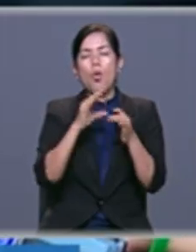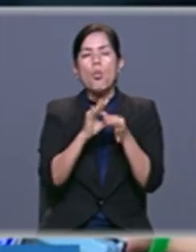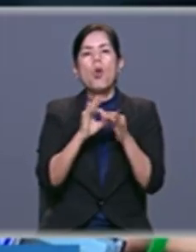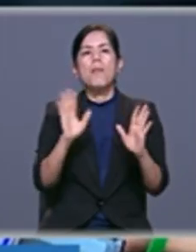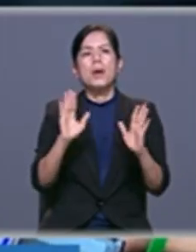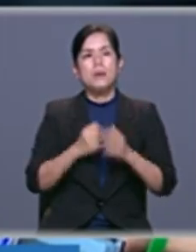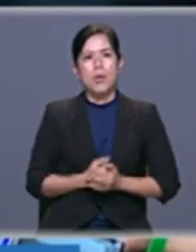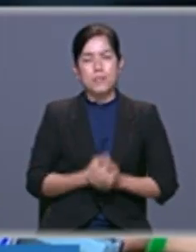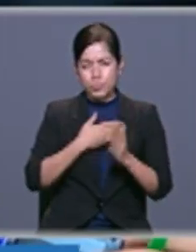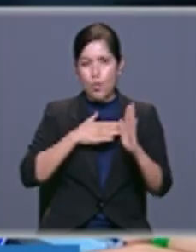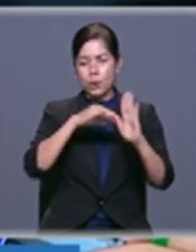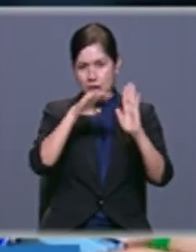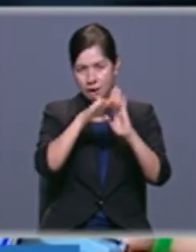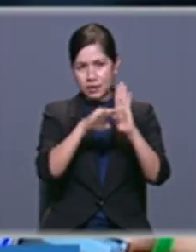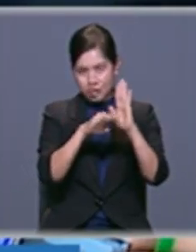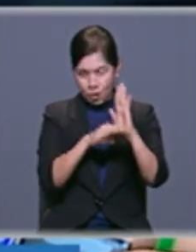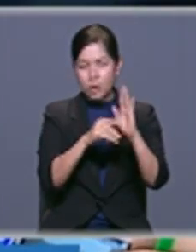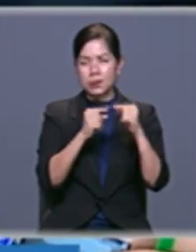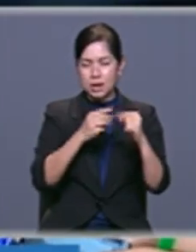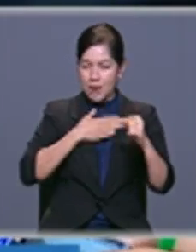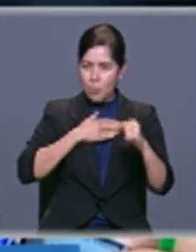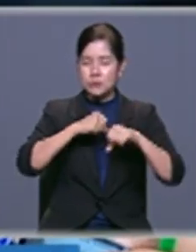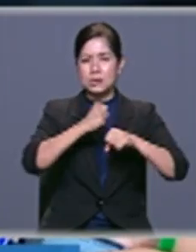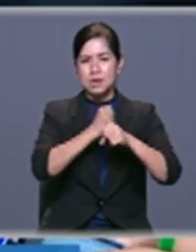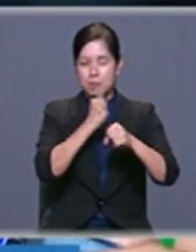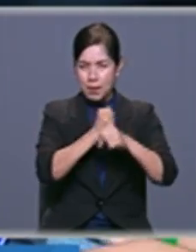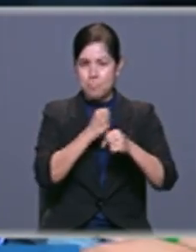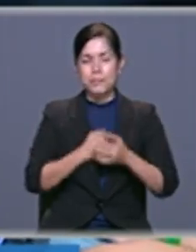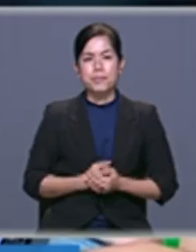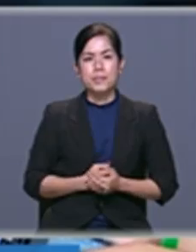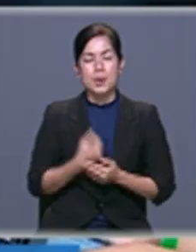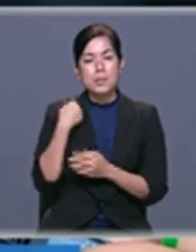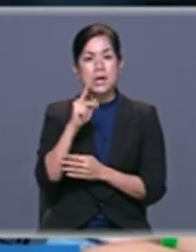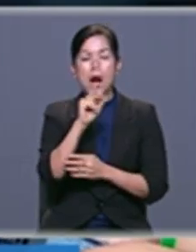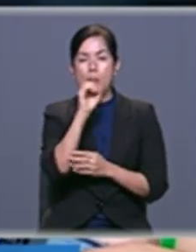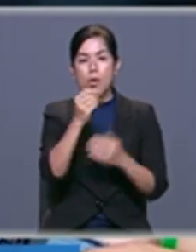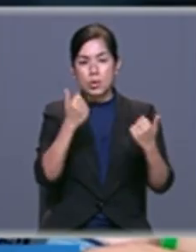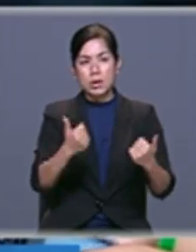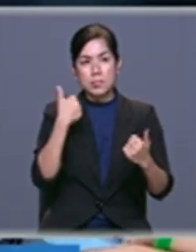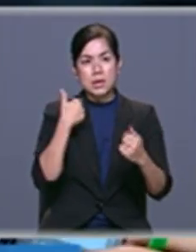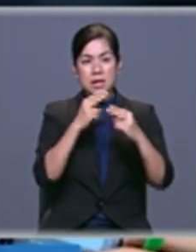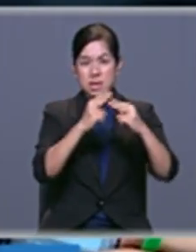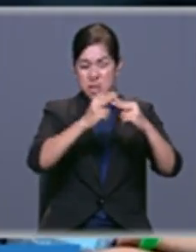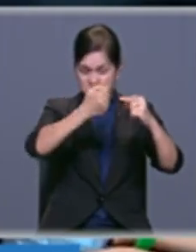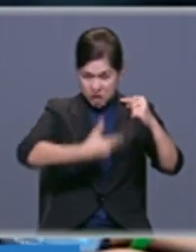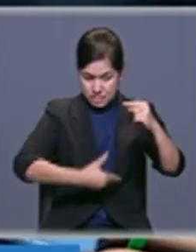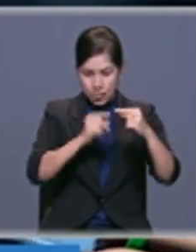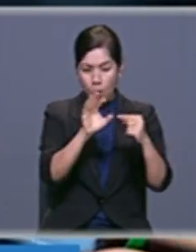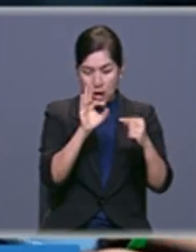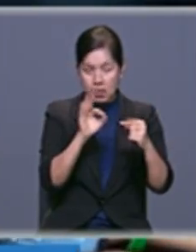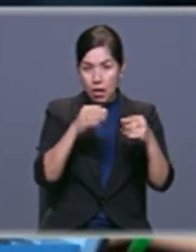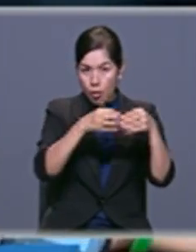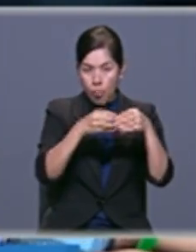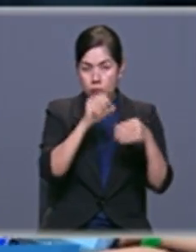างทำตามขั้นตอน มันมีกระแสออกมาบอกว่าได้เคาะรายชื่อแล้วตอนนี ้ใครเคาะ ถือว่าไอ้ที่เ